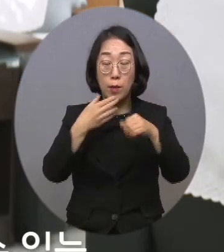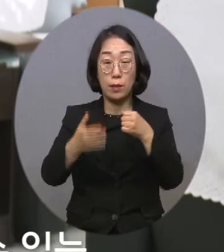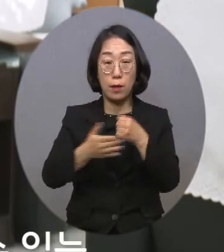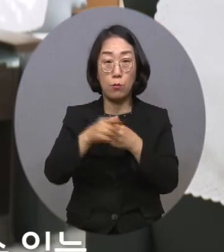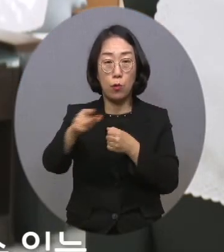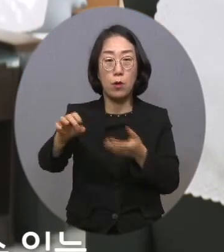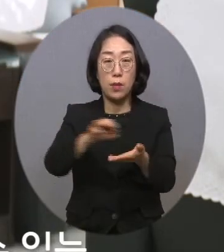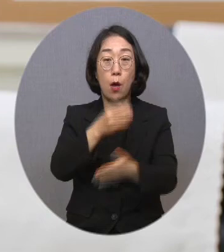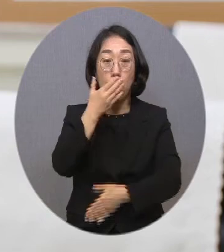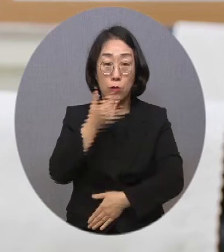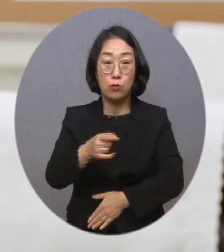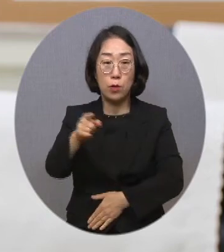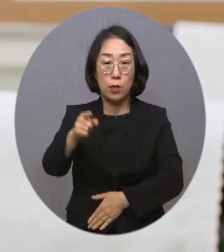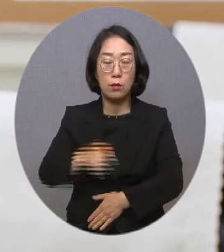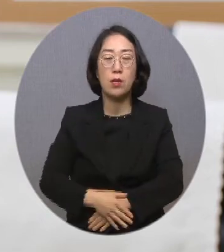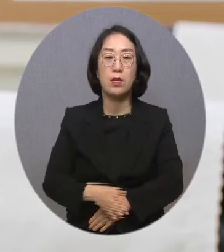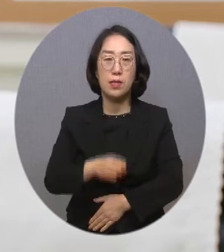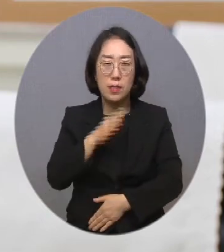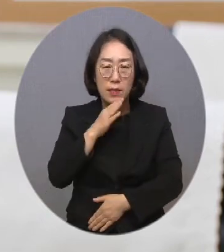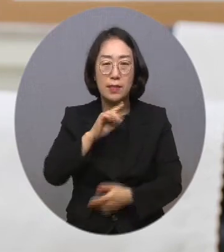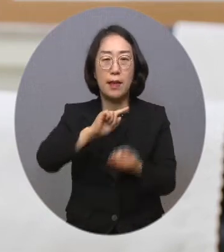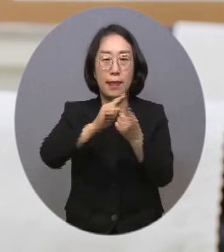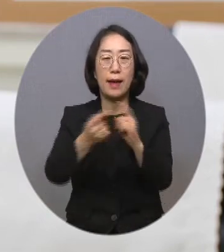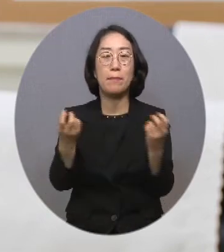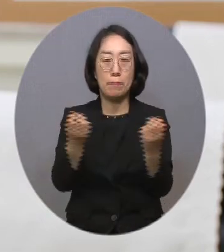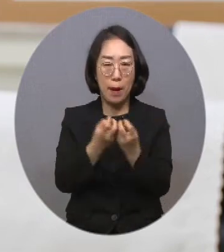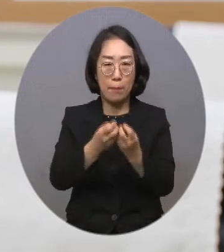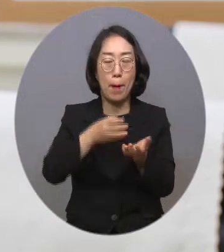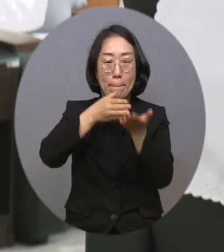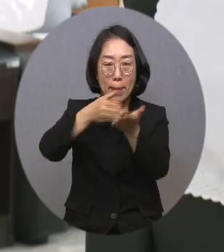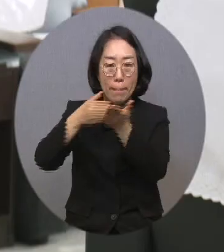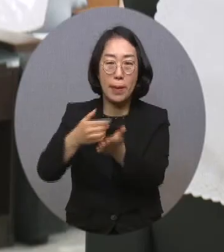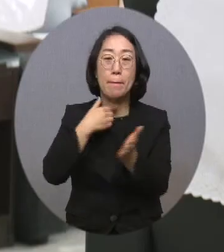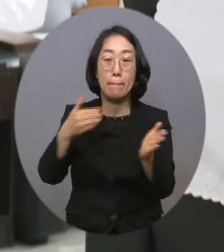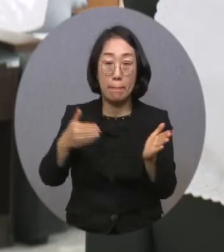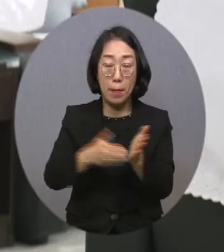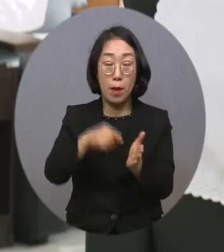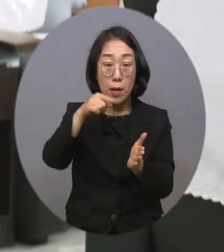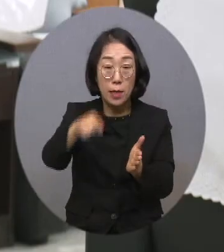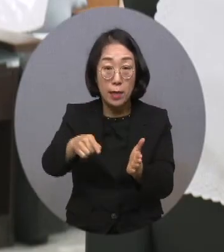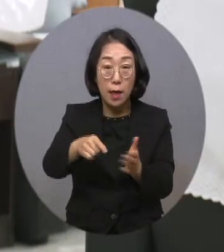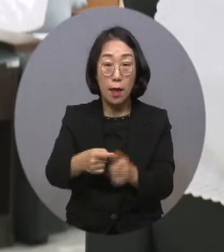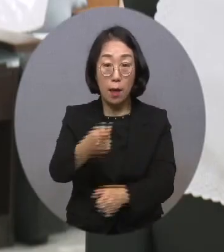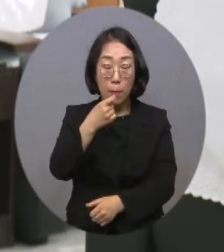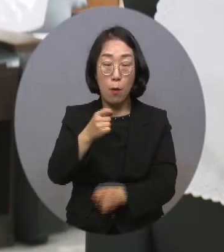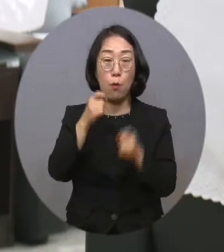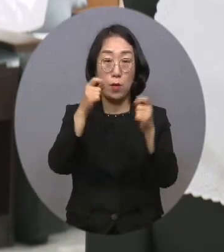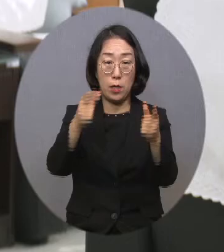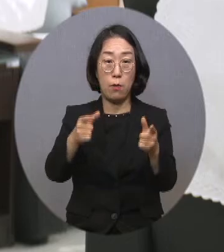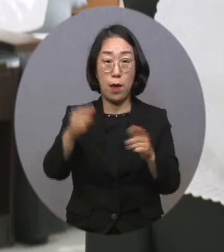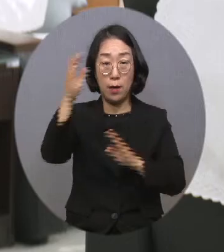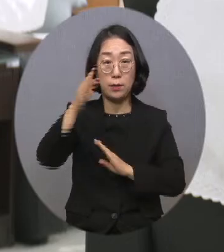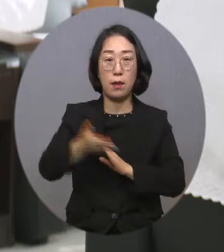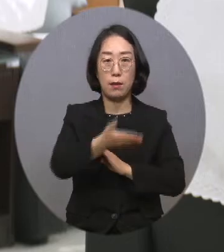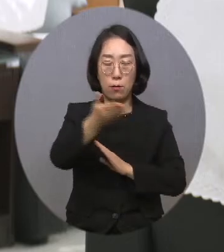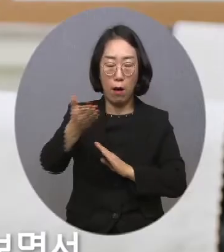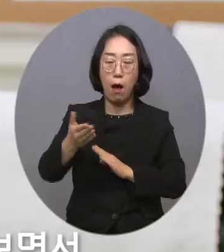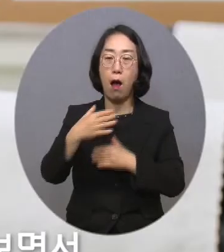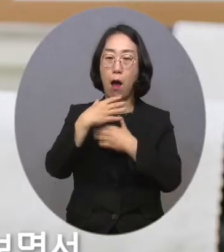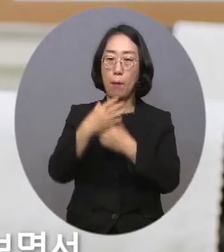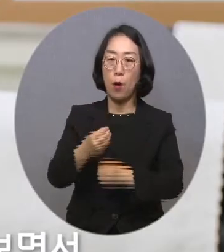곳에서 사용할 수 있는 현실적 대안들을 예시로 제시했었습니다. 이 시간을 통해 학생들은 장애인